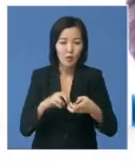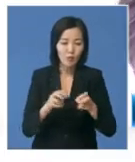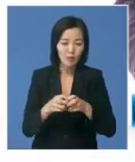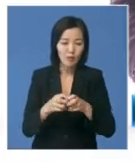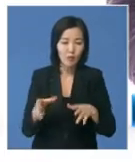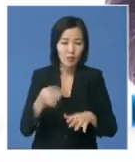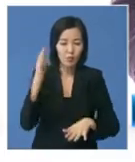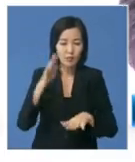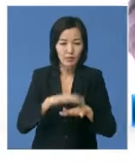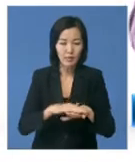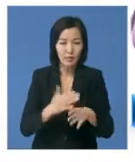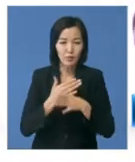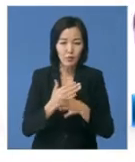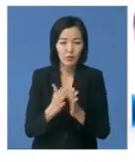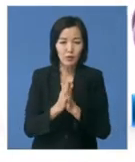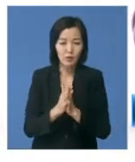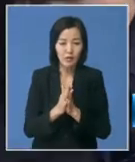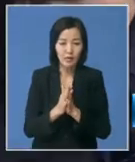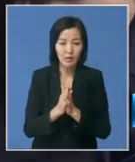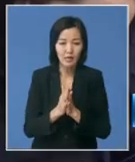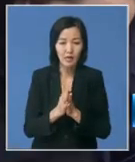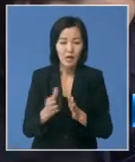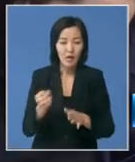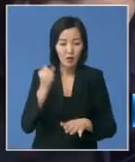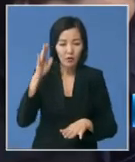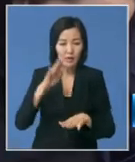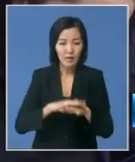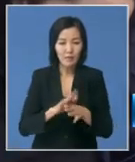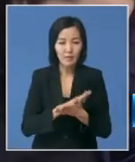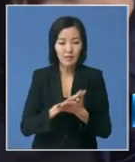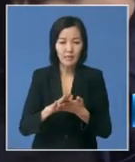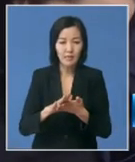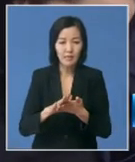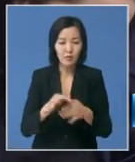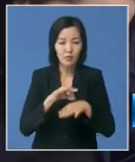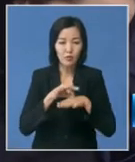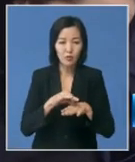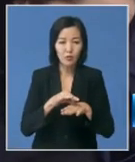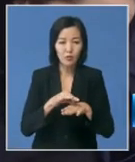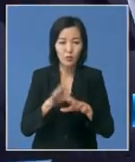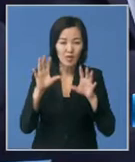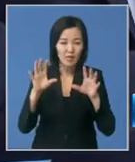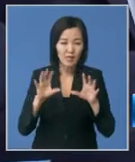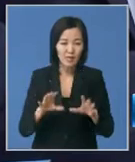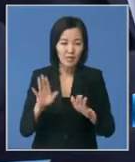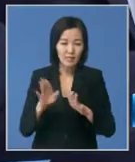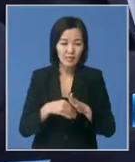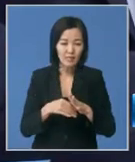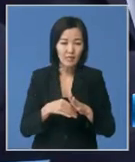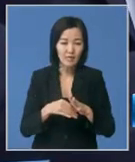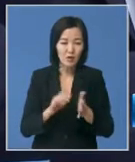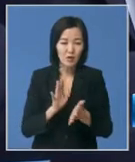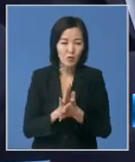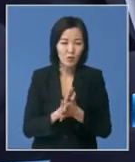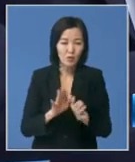облыс әкімінен көмек сұрады. Сондай-ақ аудан басшысы аймақта санитарлық тазалау жүргізу, заңсыз күл-қоқыс полигондарын жою